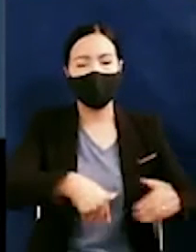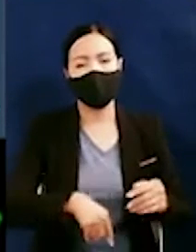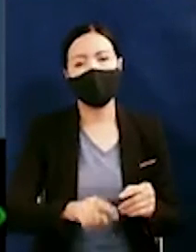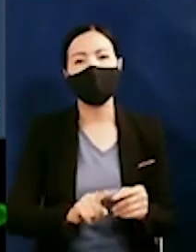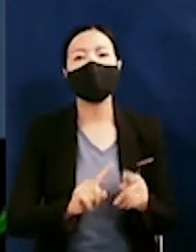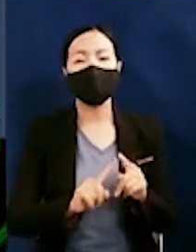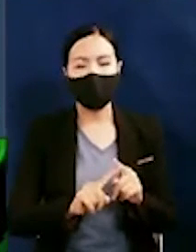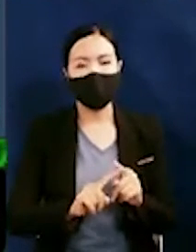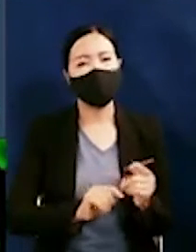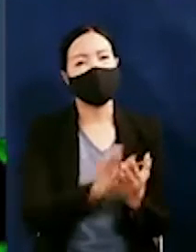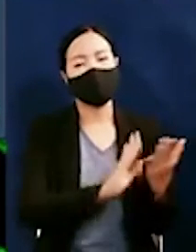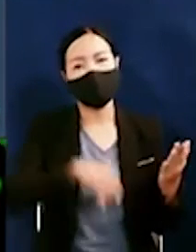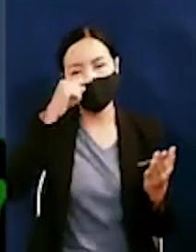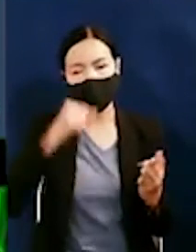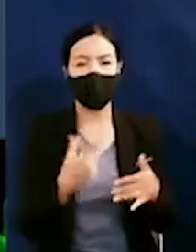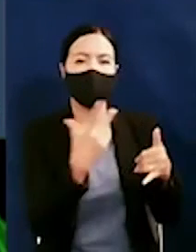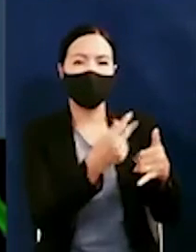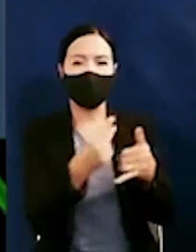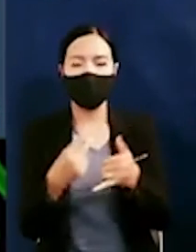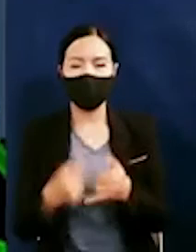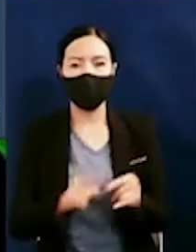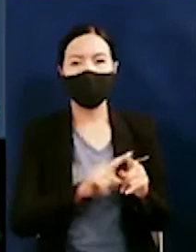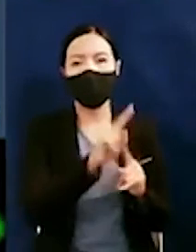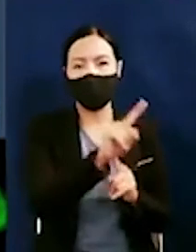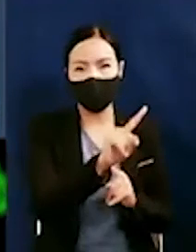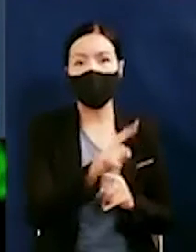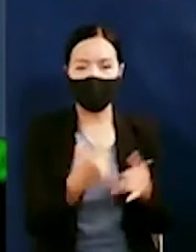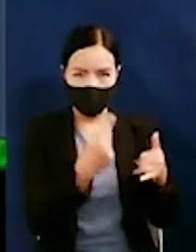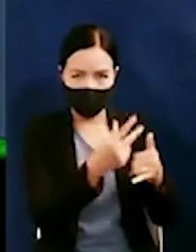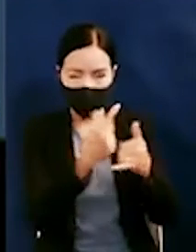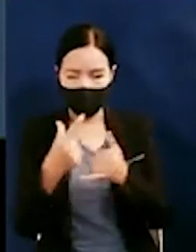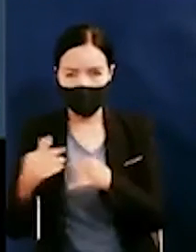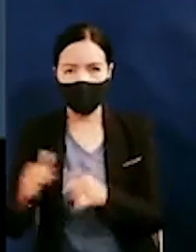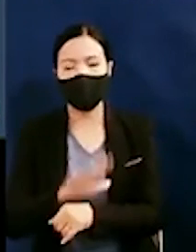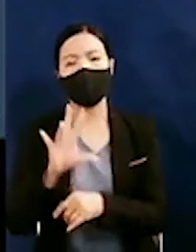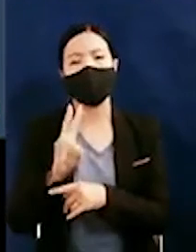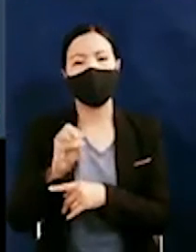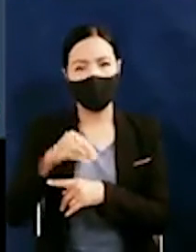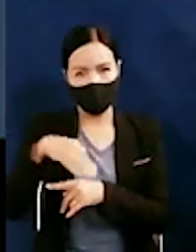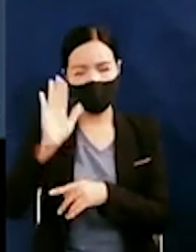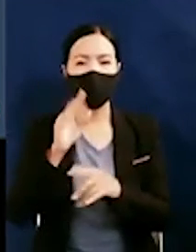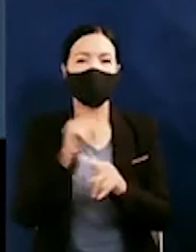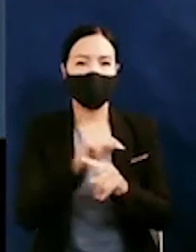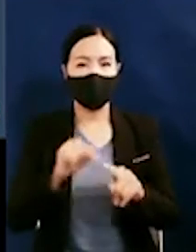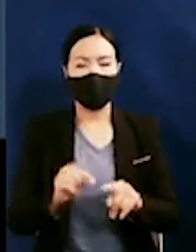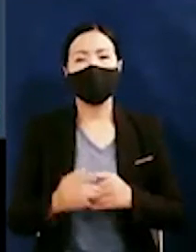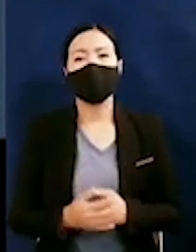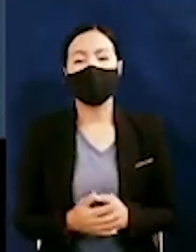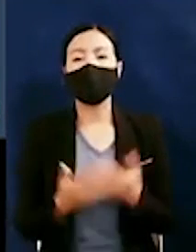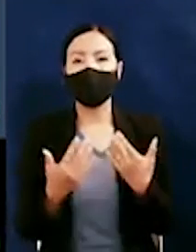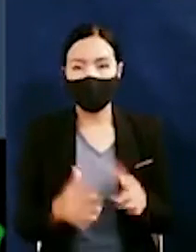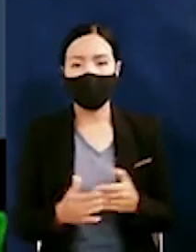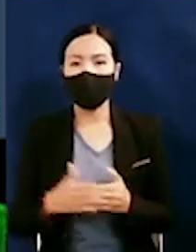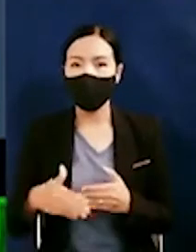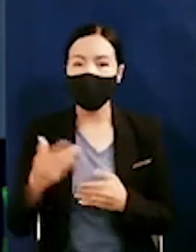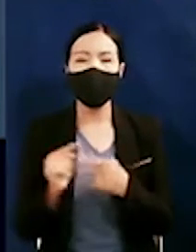เป็นเอ่อจุดหมดหมายสำคัญว่าเราจะไปถึงตรงนั้นนะครับและจุดนั้นเองครับที่เราพิจารณาในเรื่องของการที่จะ